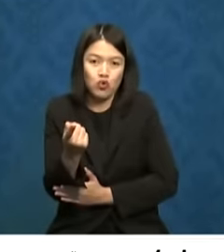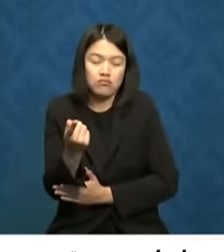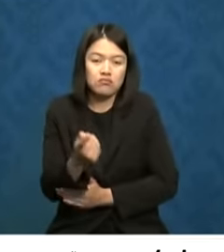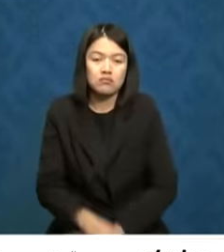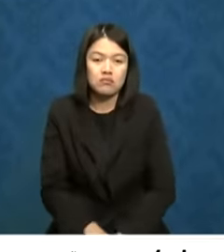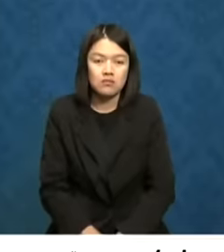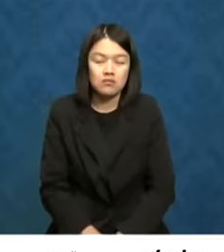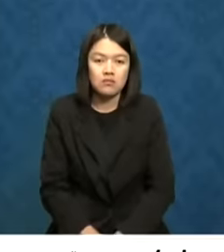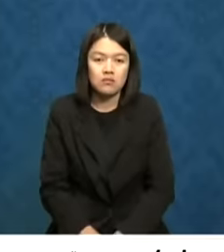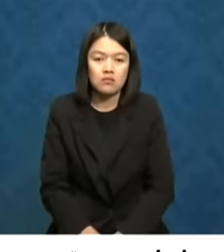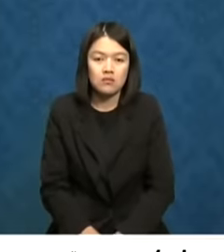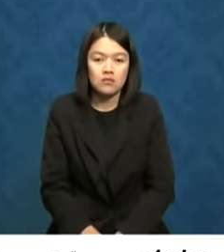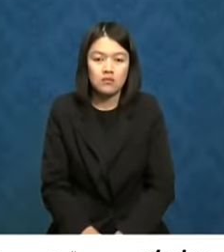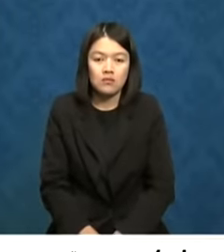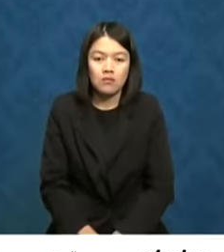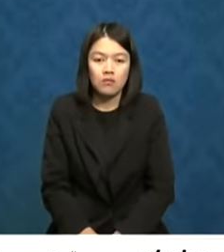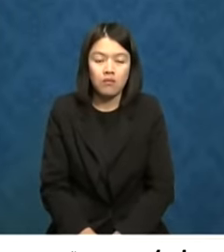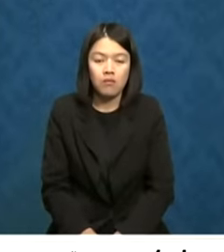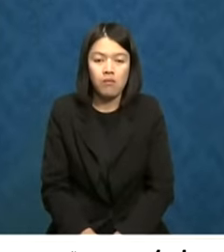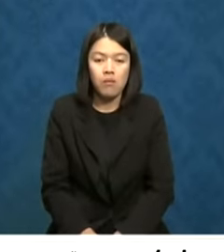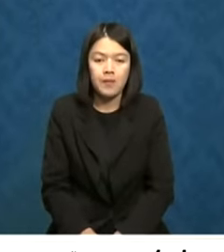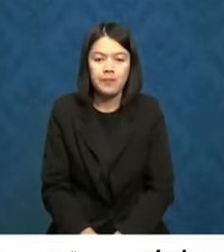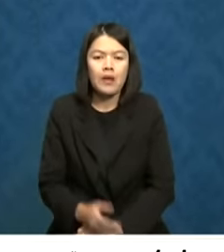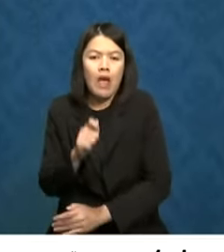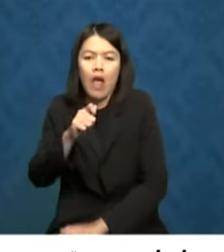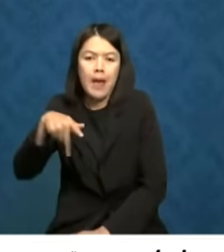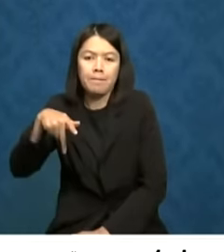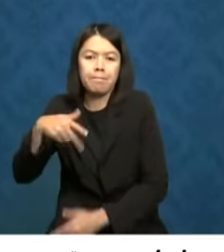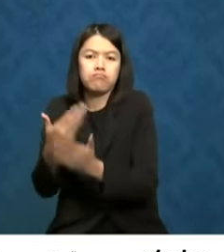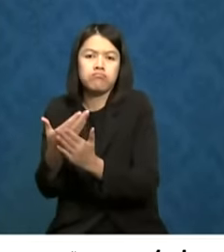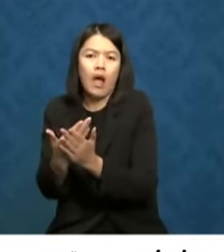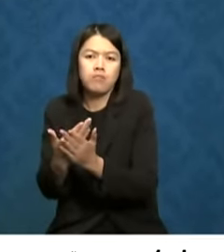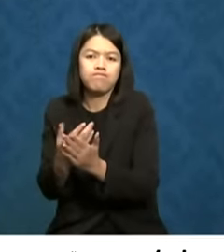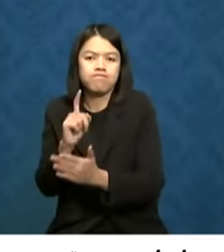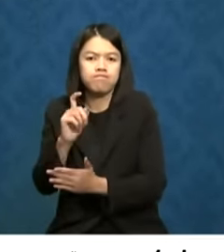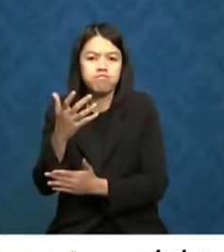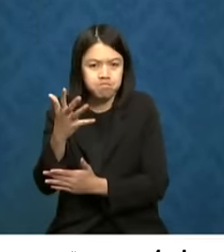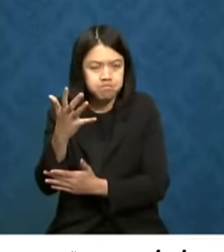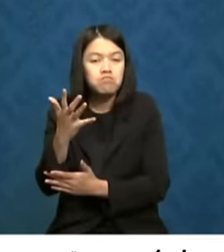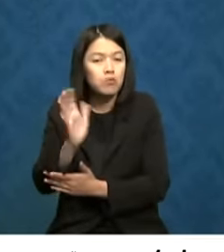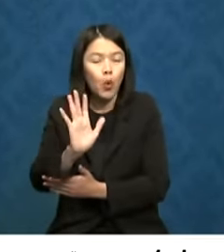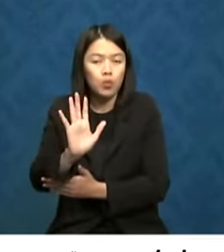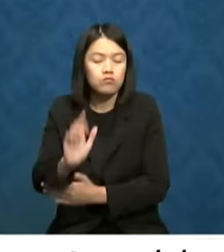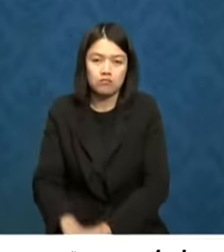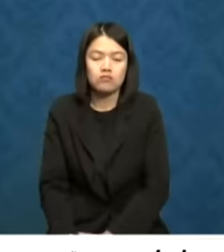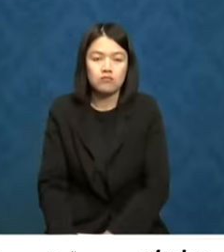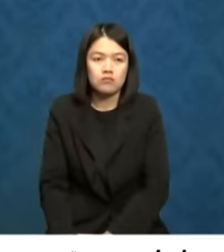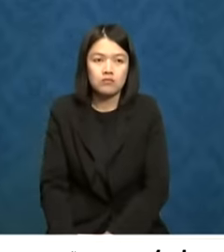สดไม่มีกระเป๋าดิจิตอลหรือดิจิตอ walletรองรับ